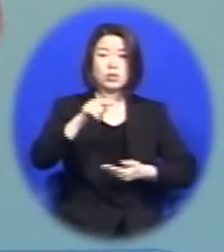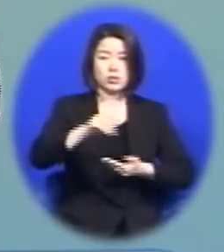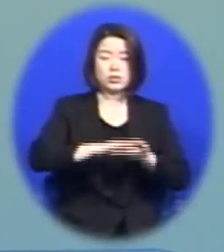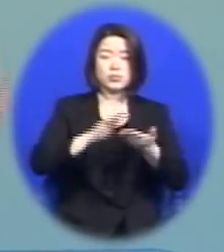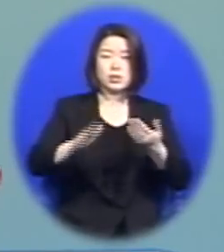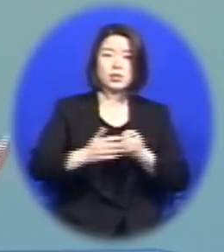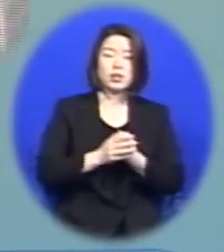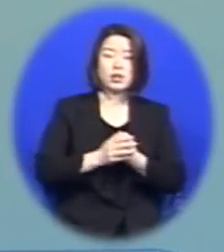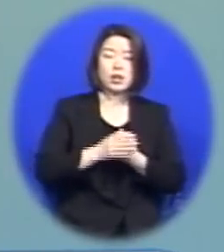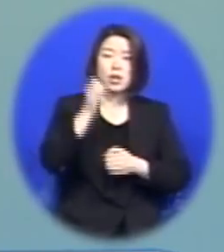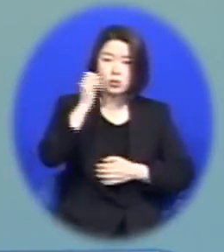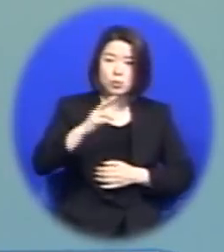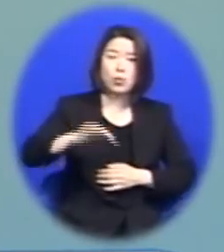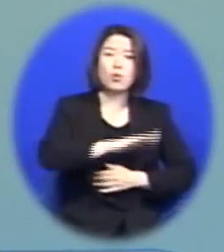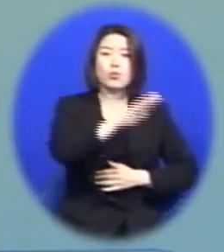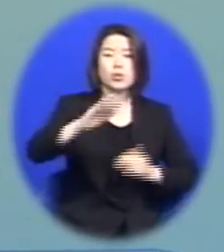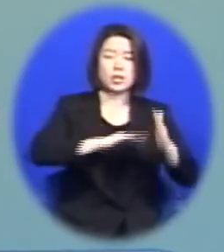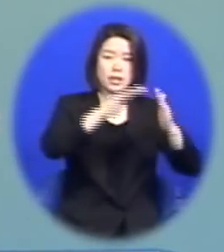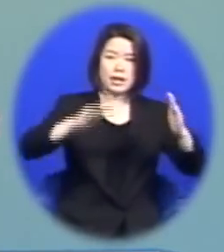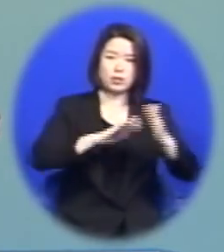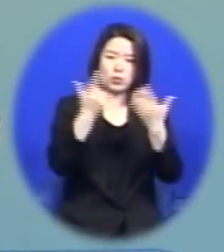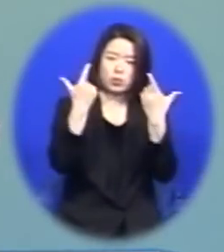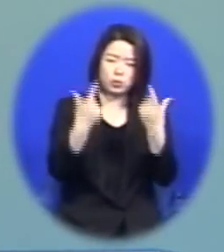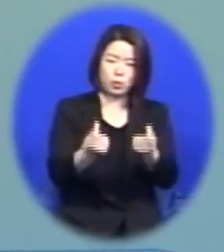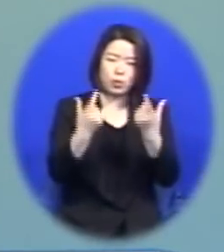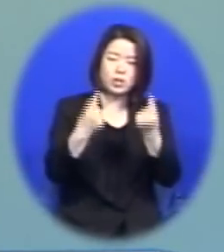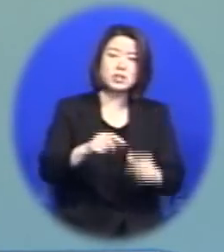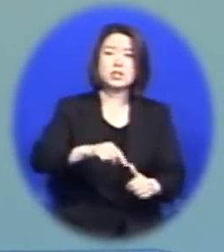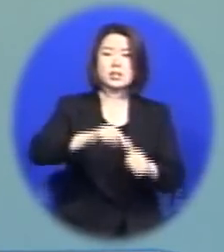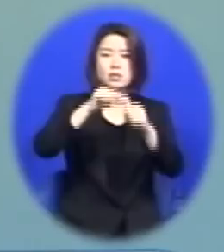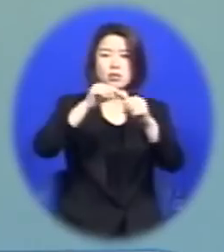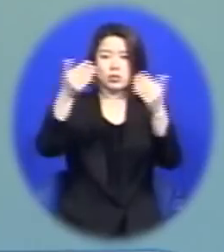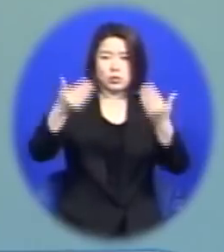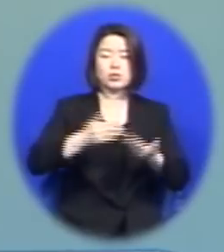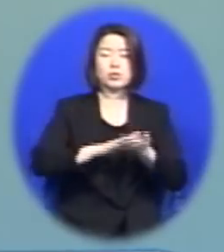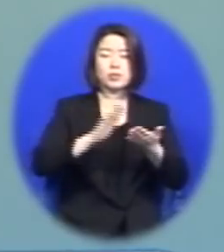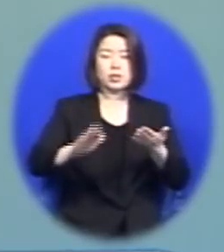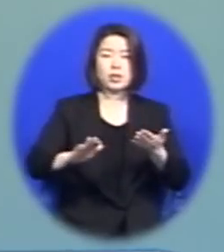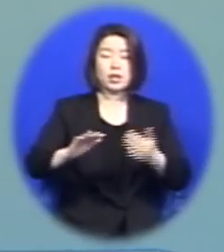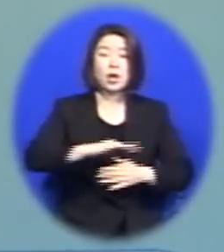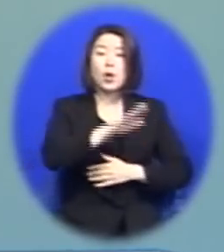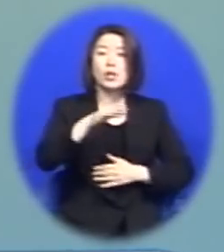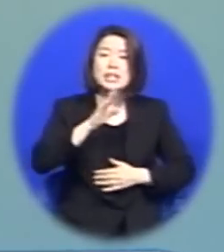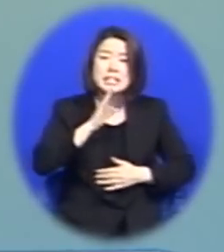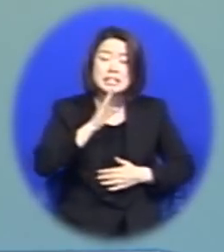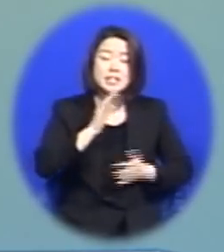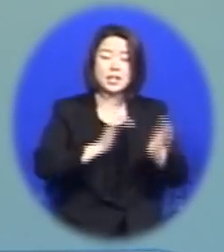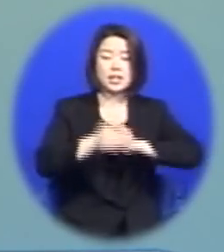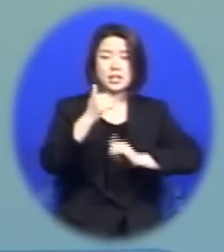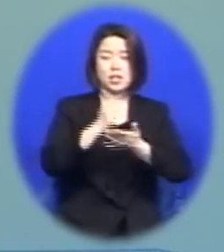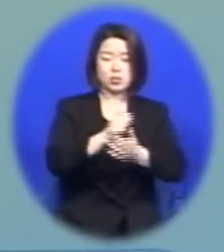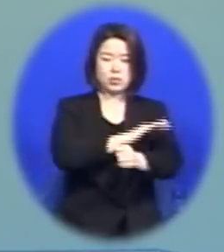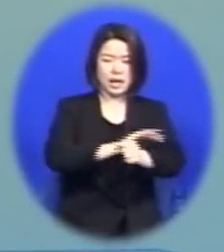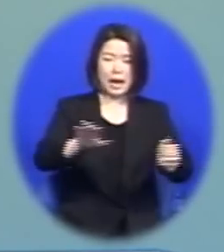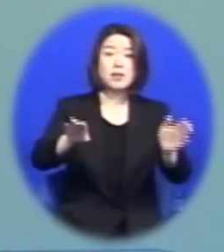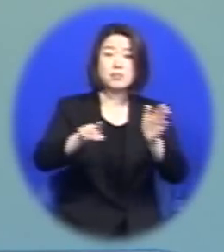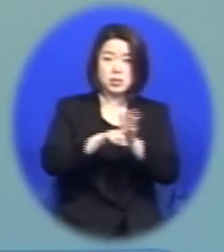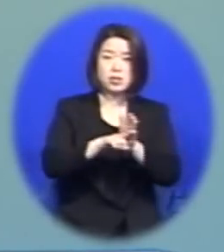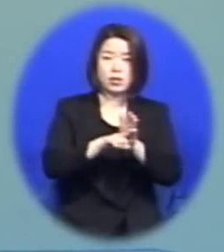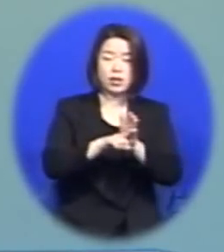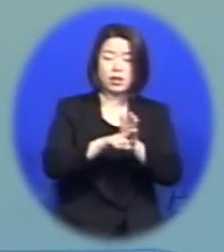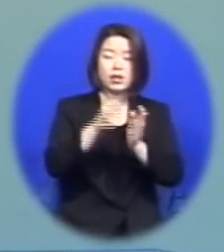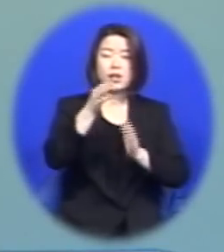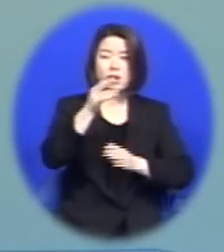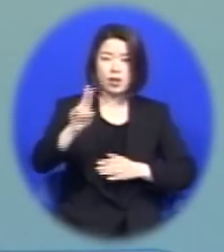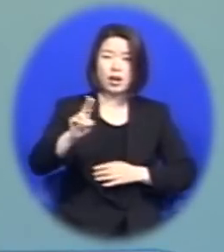우리의 가정도 똑같이 그렇게 건지시는 것 우리가 진짜 예수님을 믿어야 우리의 가정에 병든